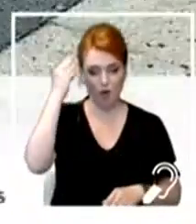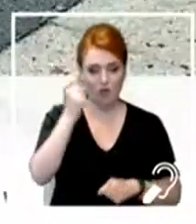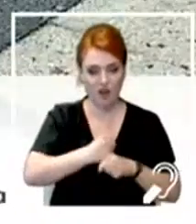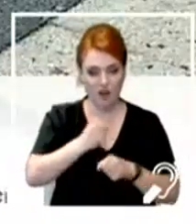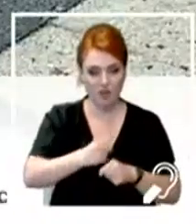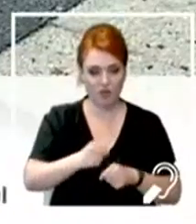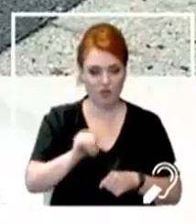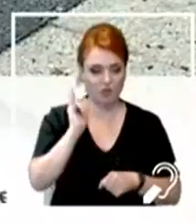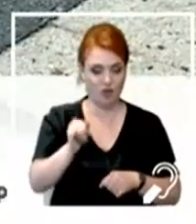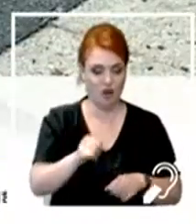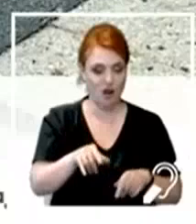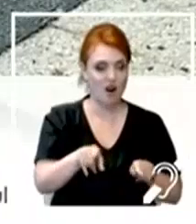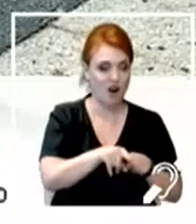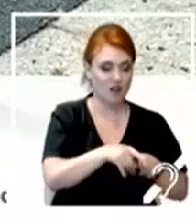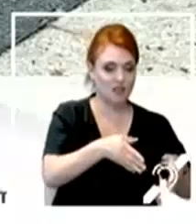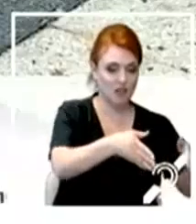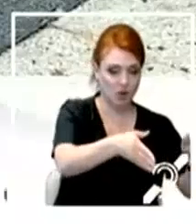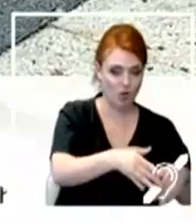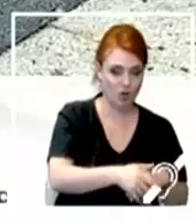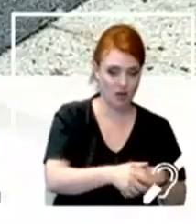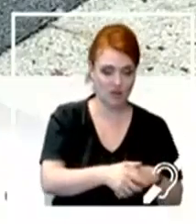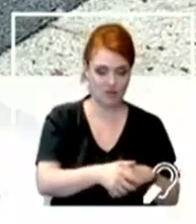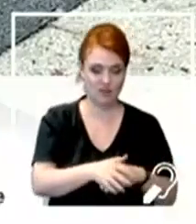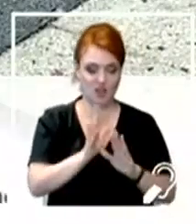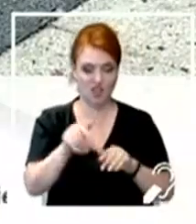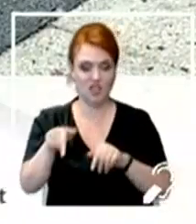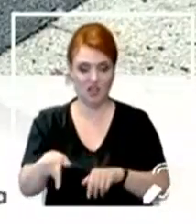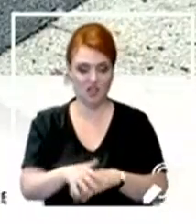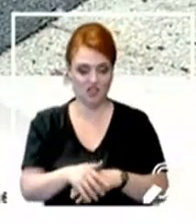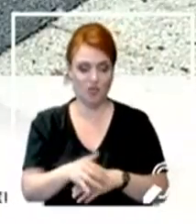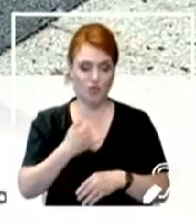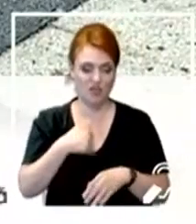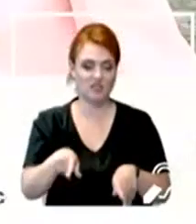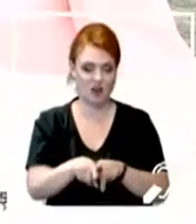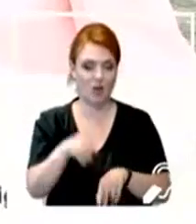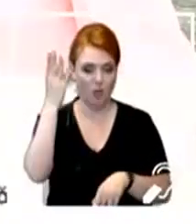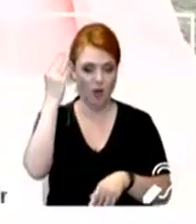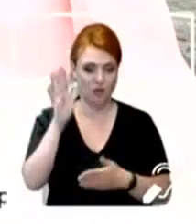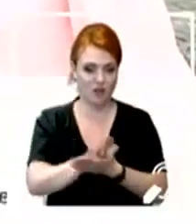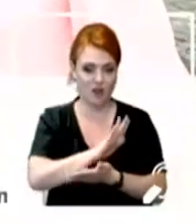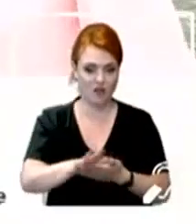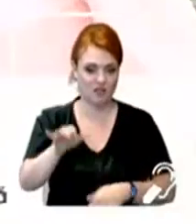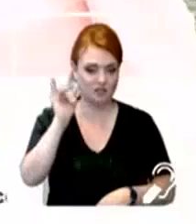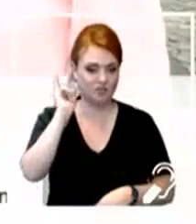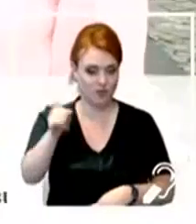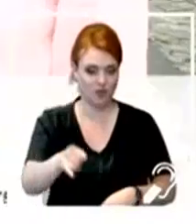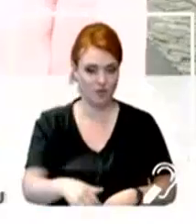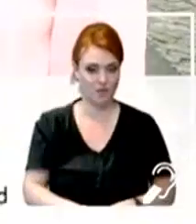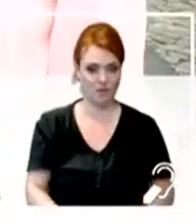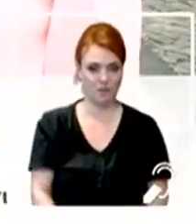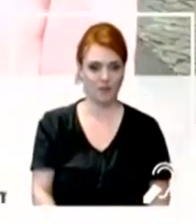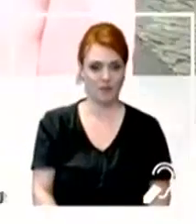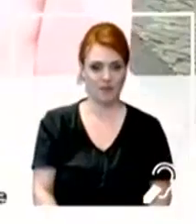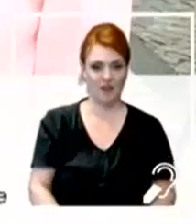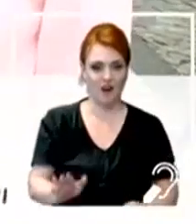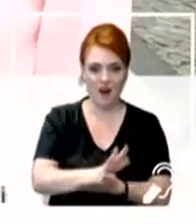se construiesc, a doua zi, la prima ploaie, apar defecte. Calitatea lucrărilor, eu cred că e mai rău